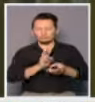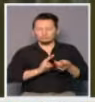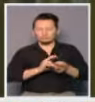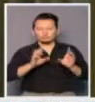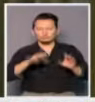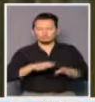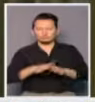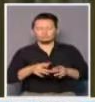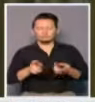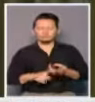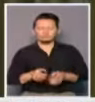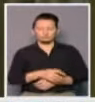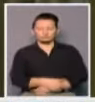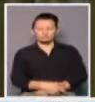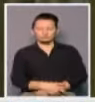уголовного законодательства.